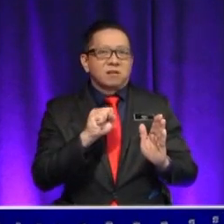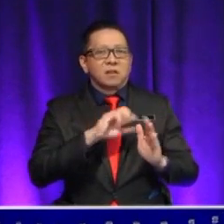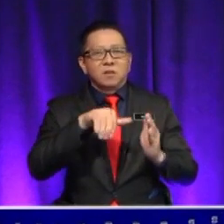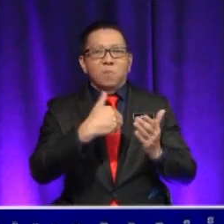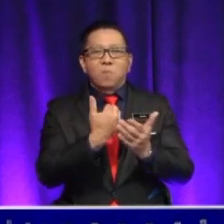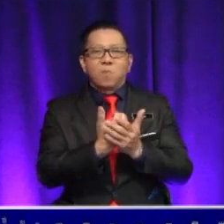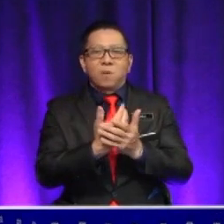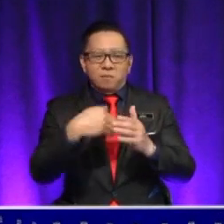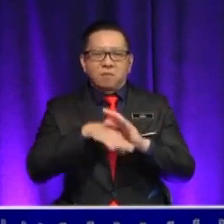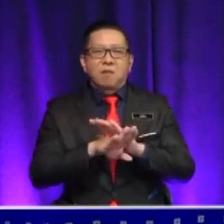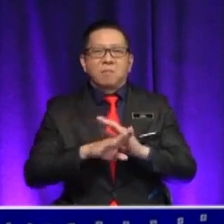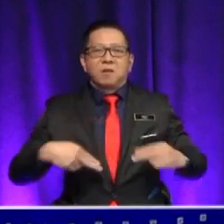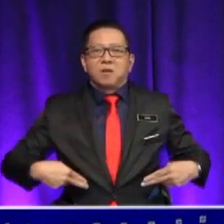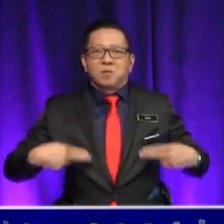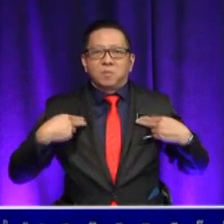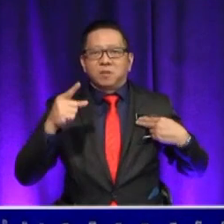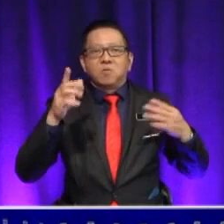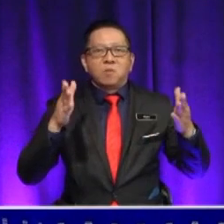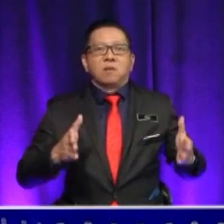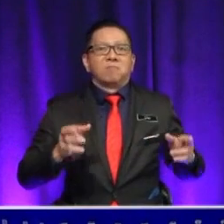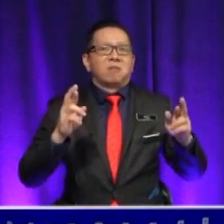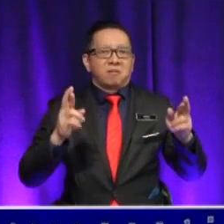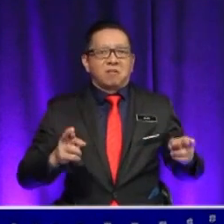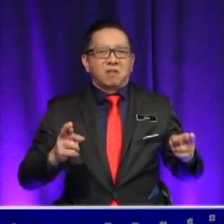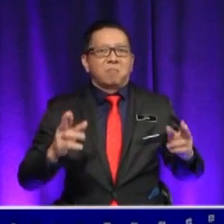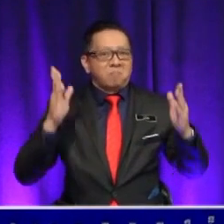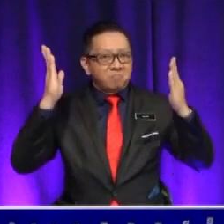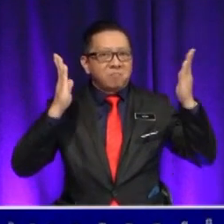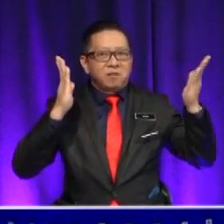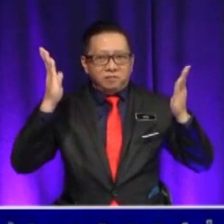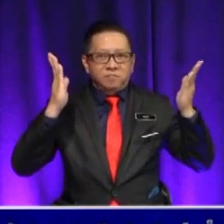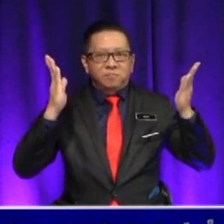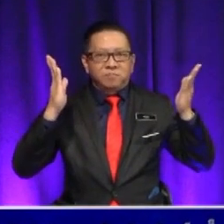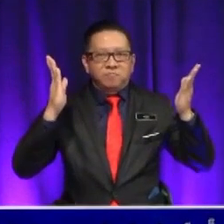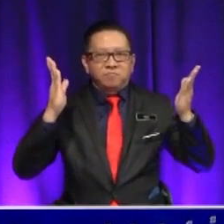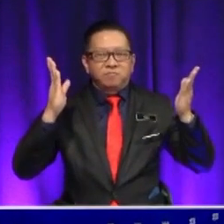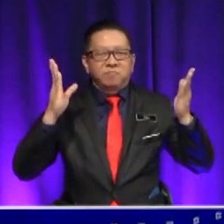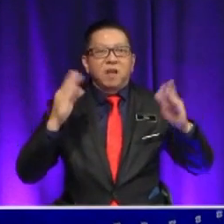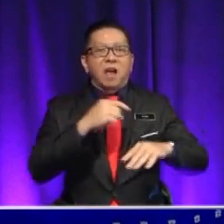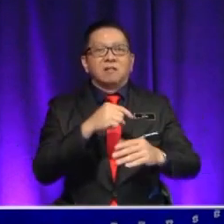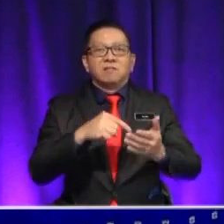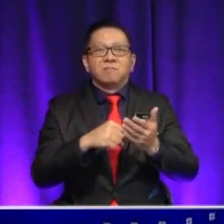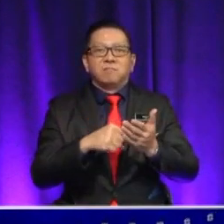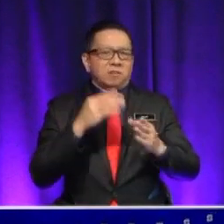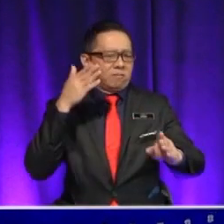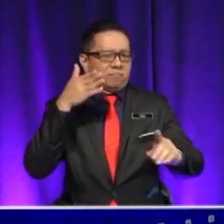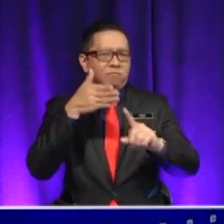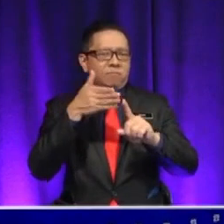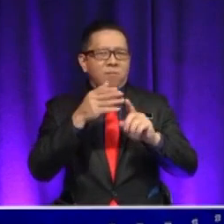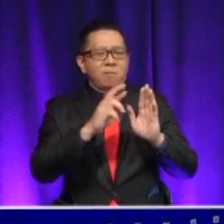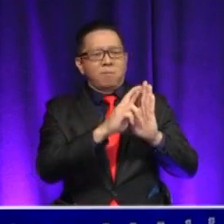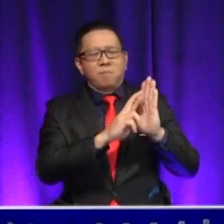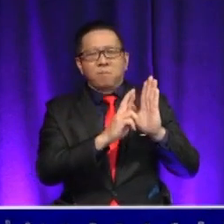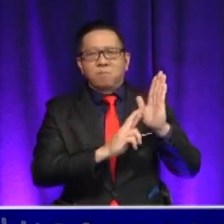dalam kehidupan seseorang sebagai warga negara. Okey, jadi hari ini kita nak lihat peranan apa yang boleh kita